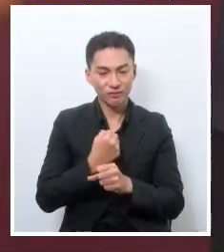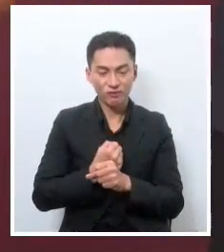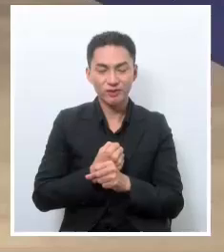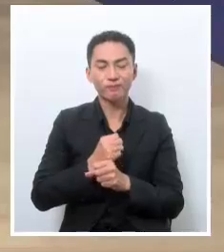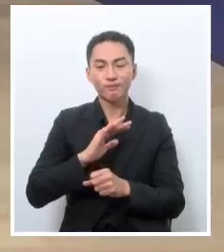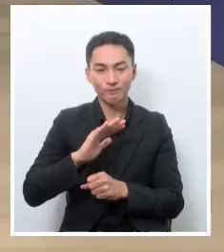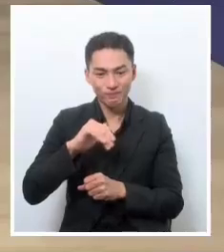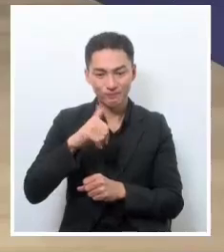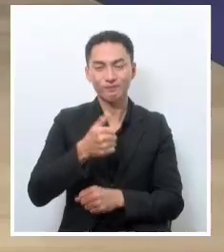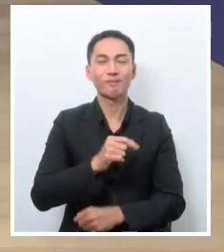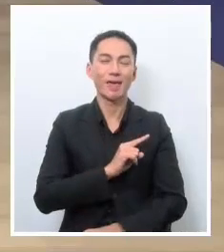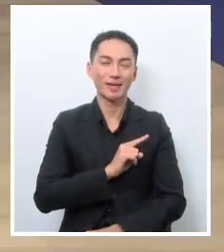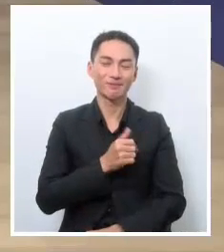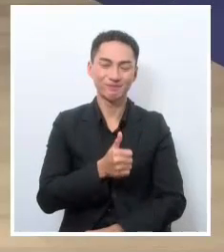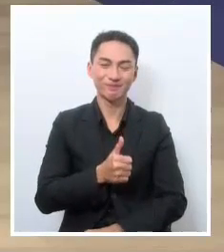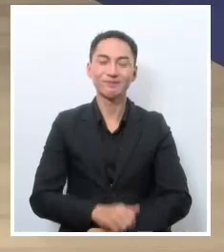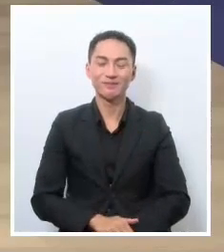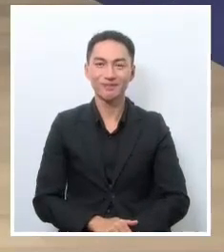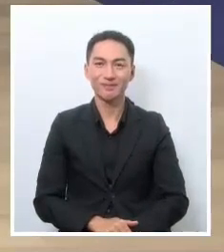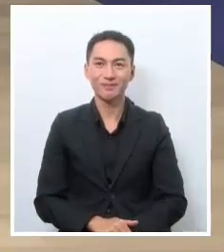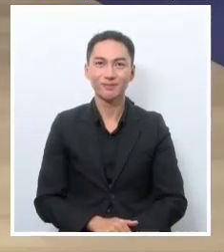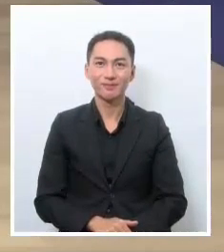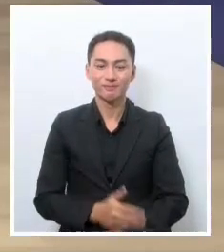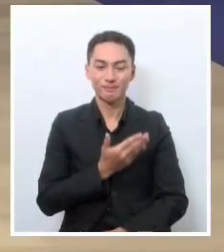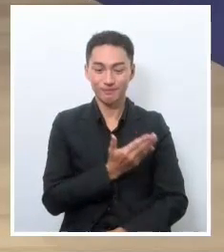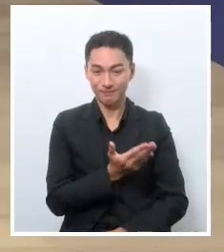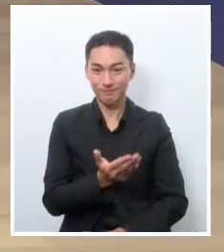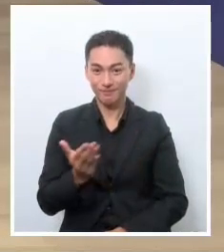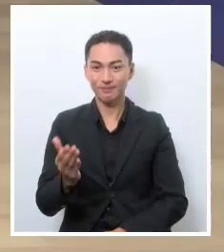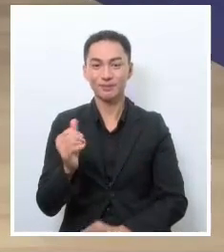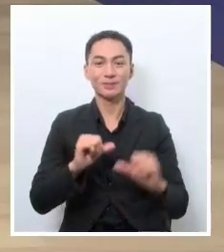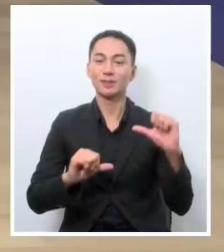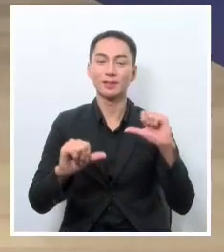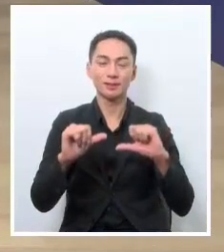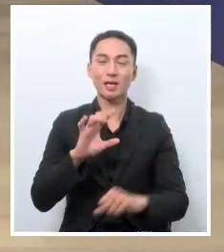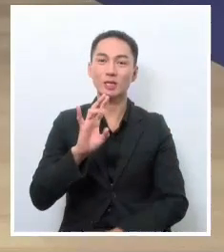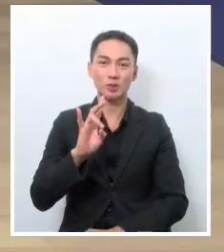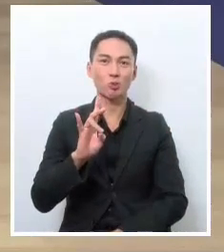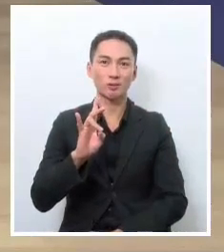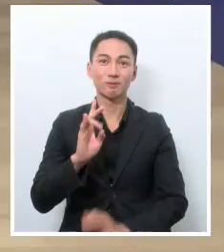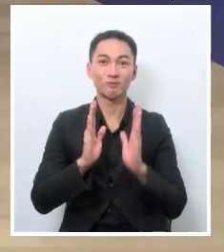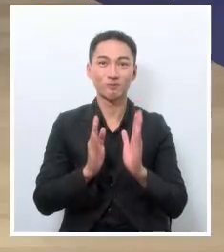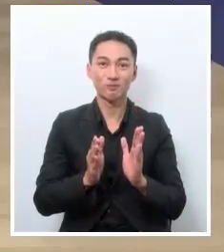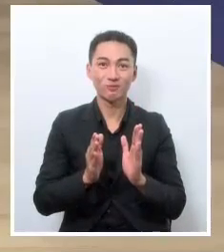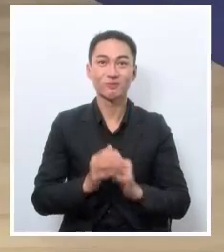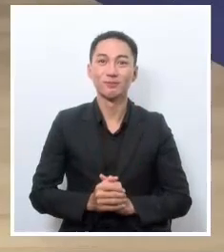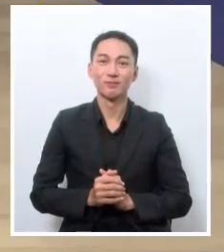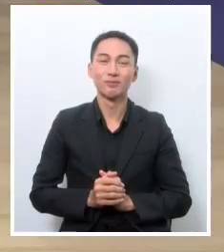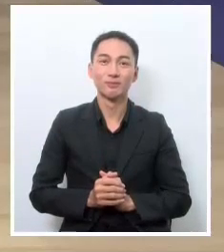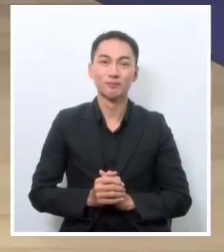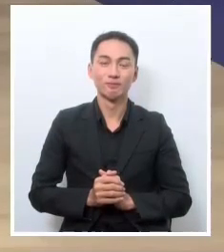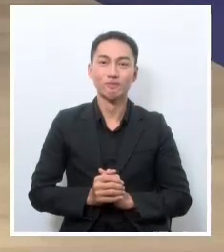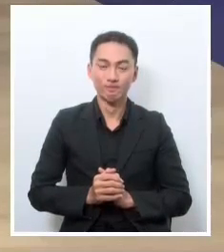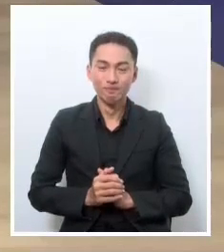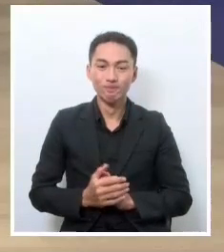ค่ะอออันนี้คือนักแสดงของเรานะครับที่ได้รับคัดเลือกนะครับทั้ง 7คนต้องบอกว่าสิ่งที่เราได้